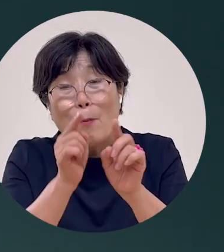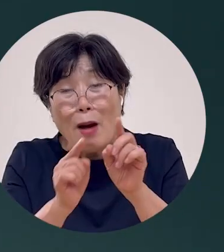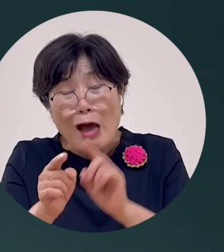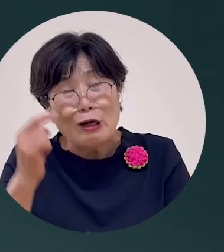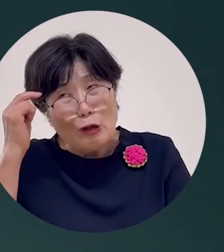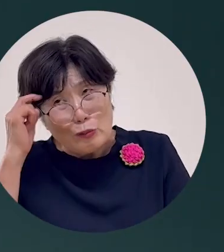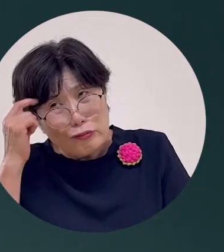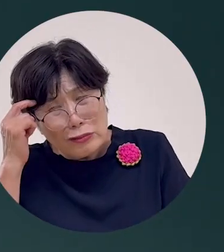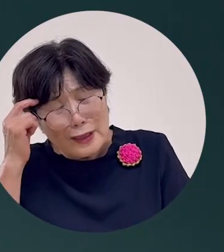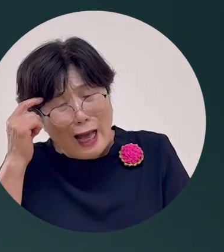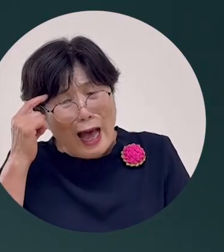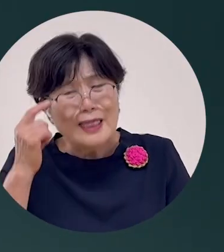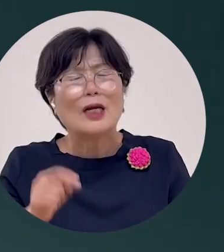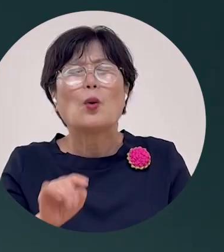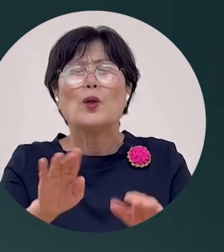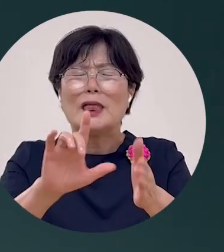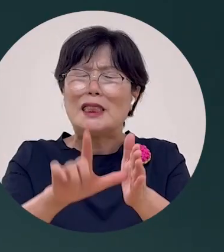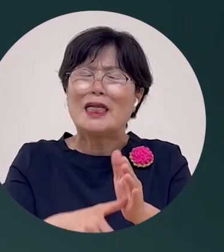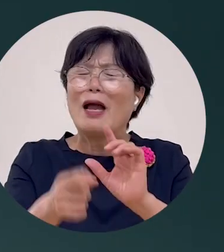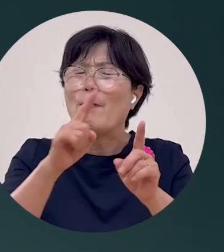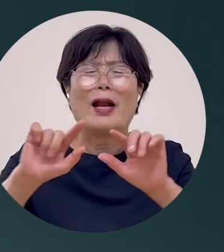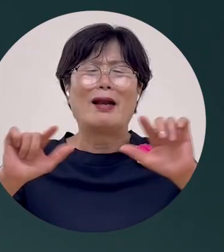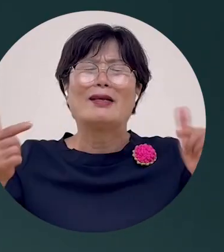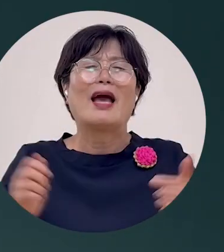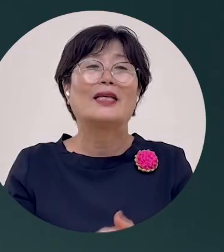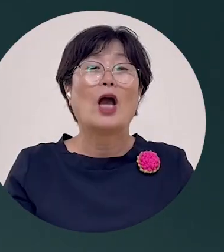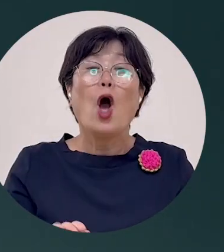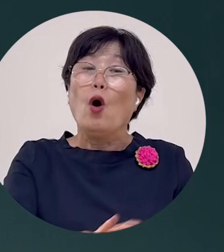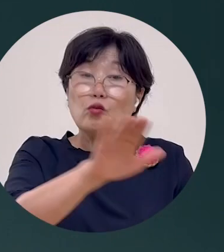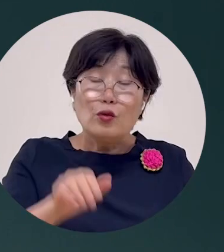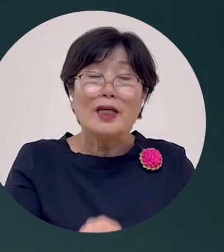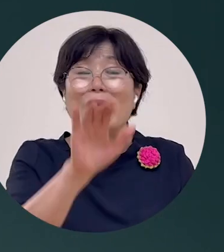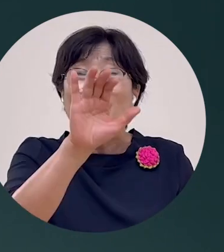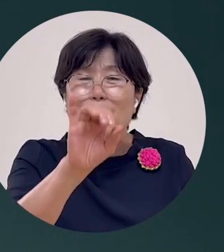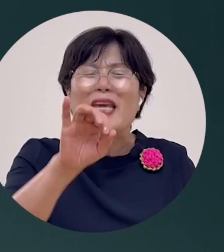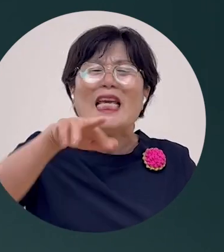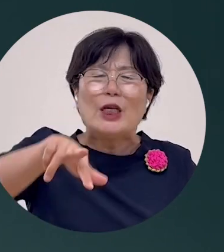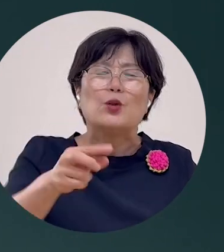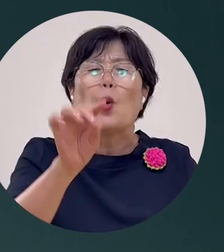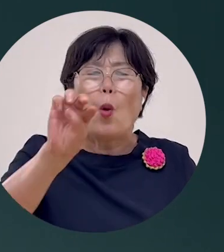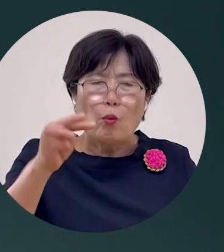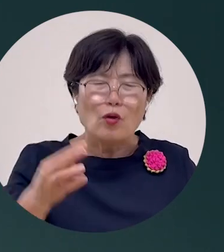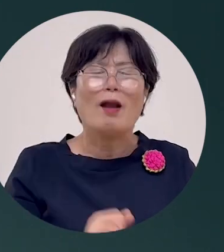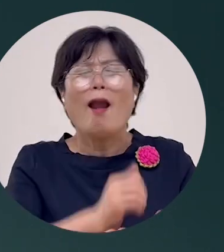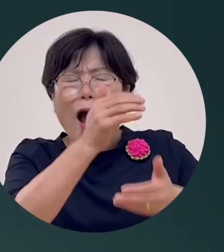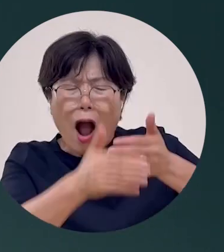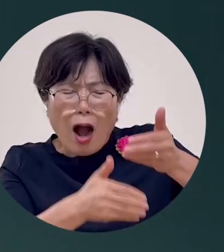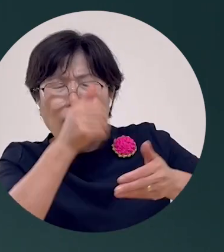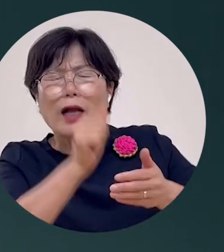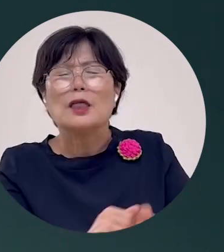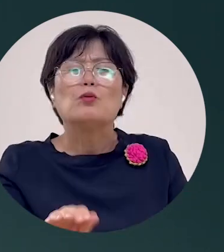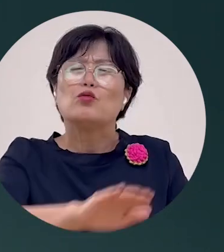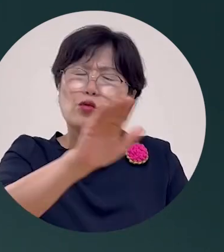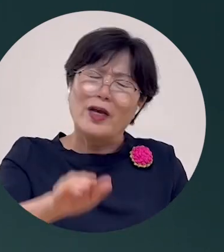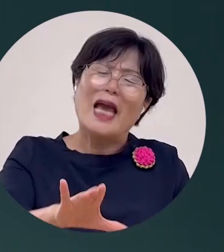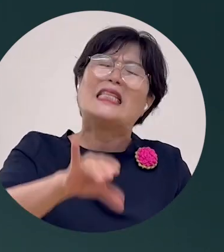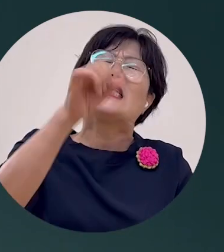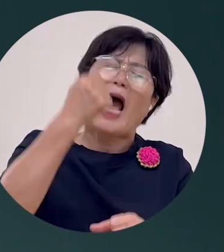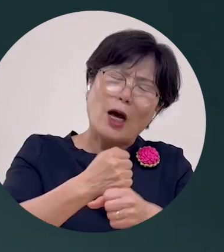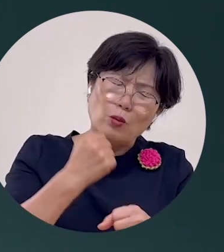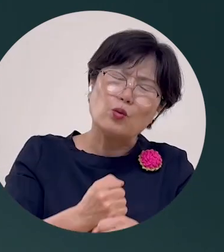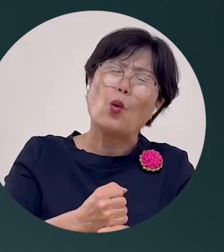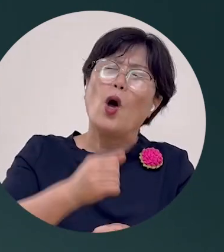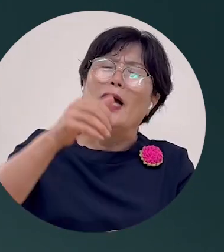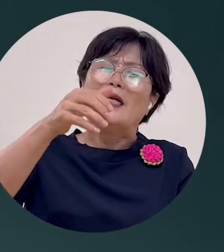아니에요. 우리는 피조물이고 하나님은 우리의 창조주시고